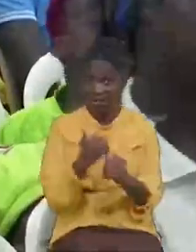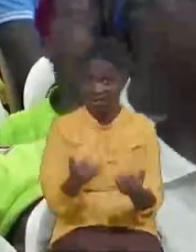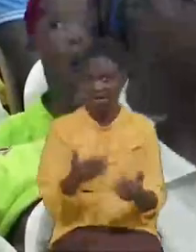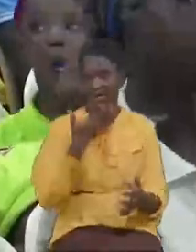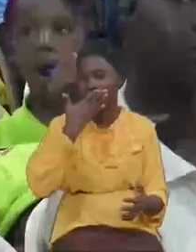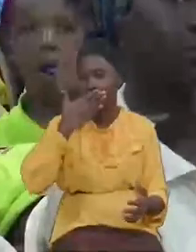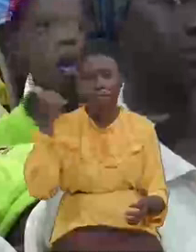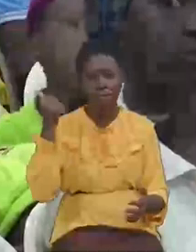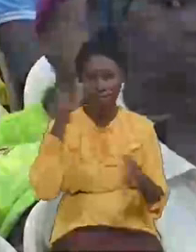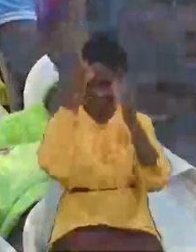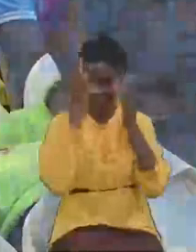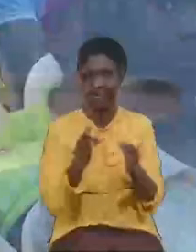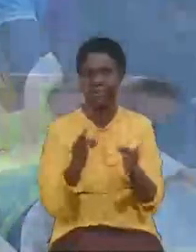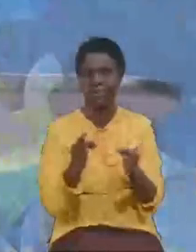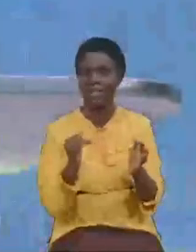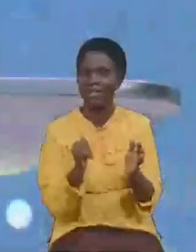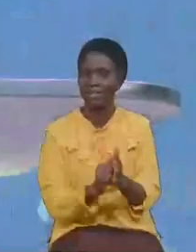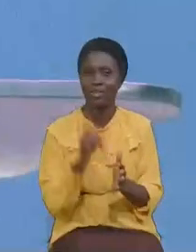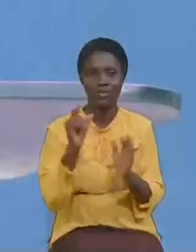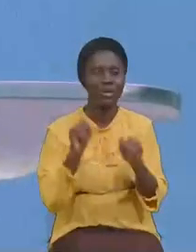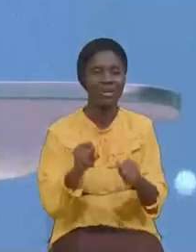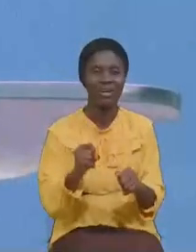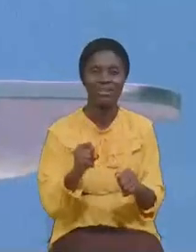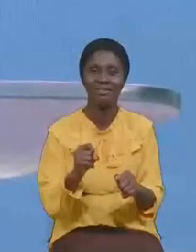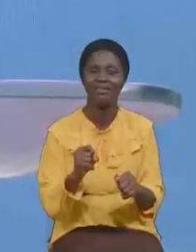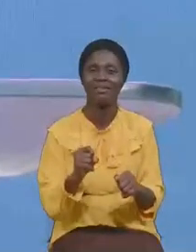prise est la meilleure dans la vie.